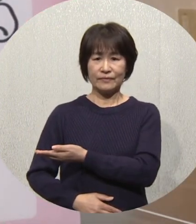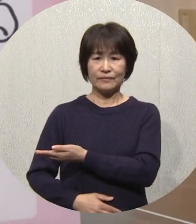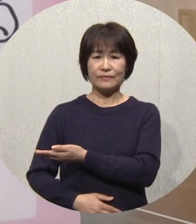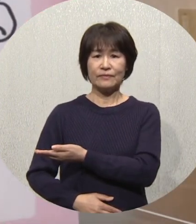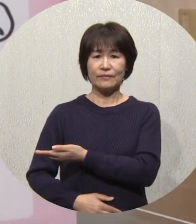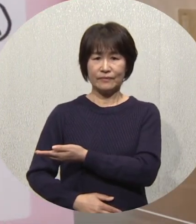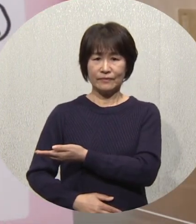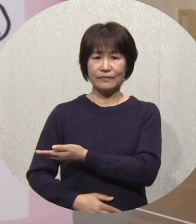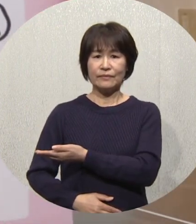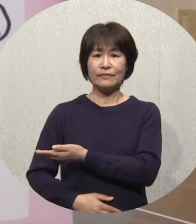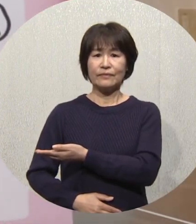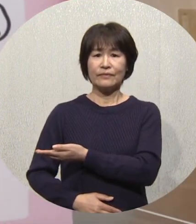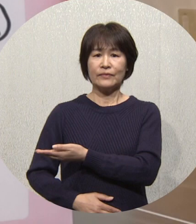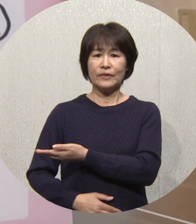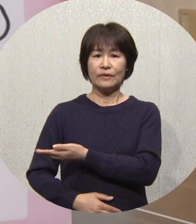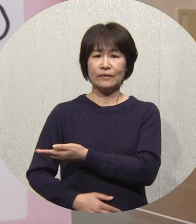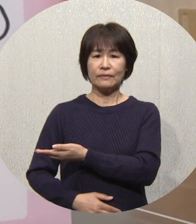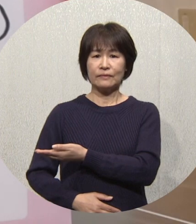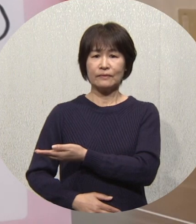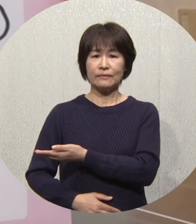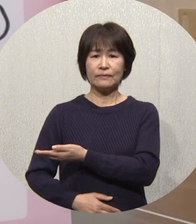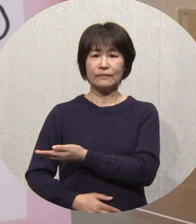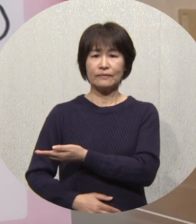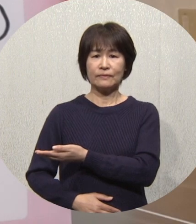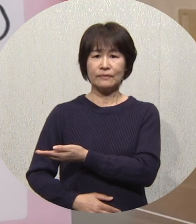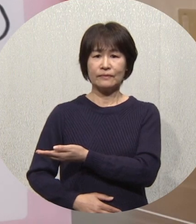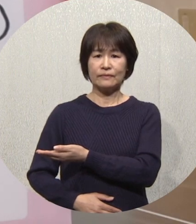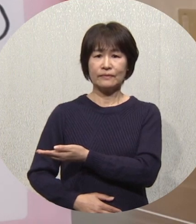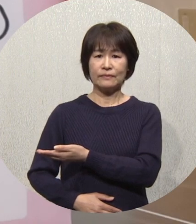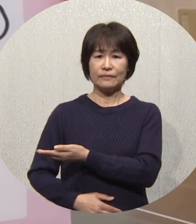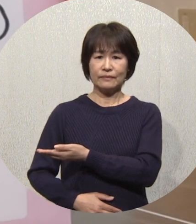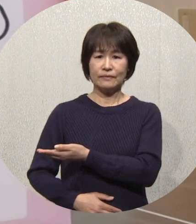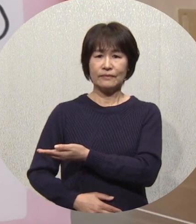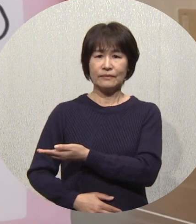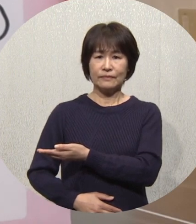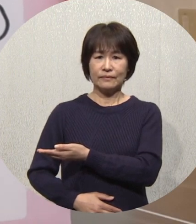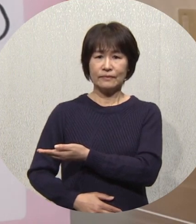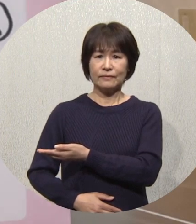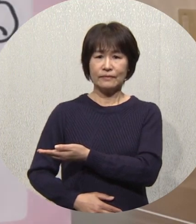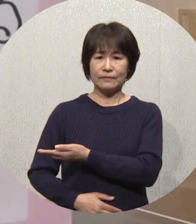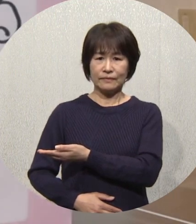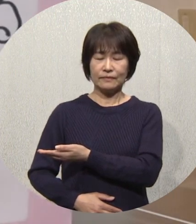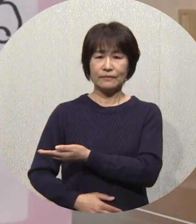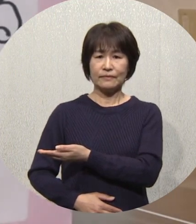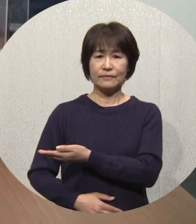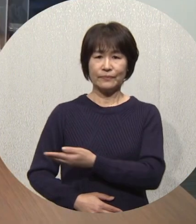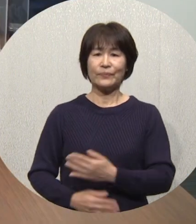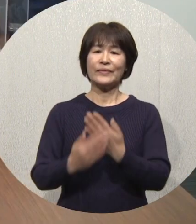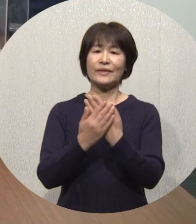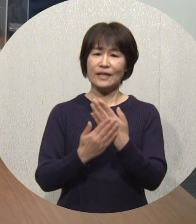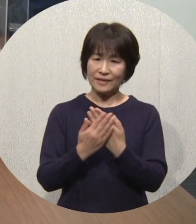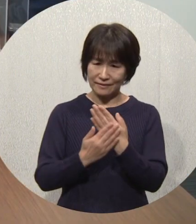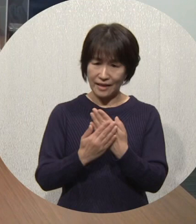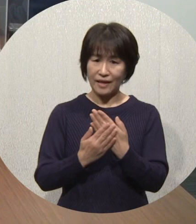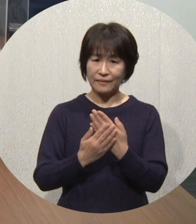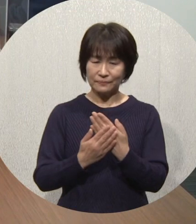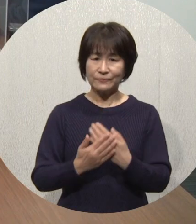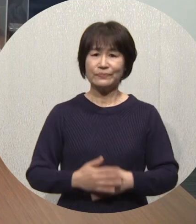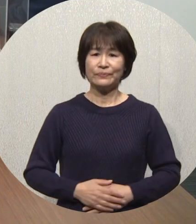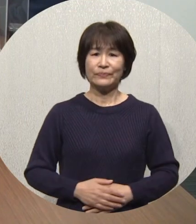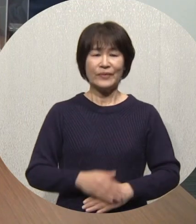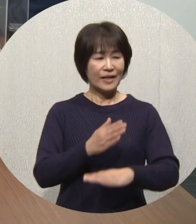油汚れやホコリは取る、そして住宅用火災警報器、万が一に備えてつける、大事ですね。